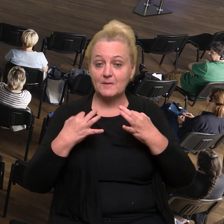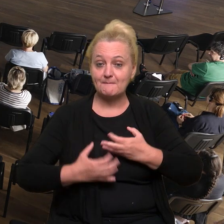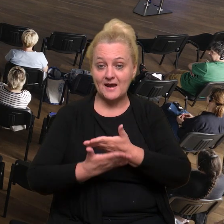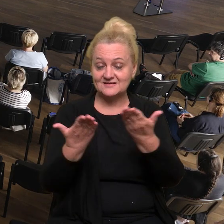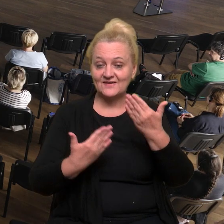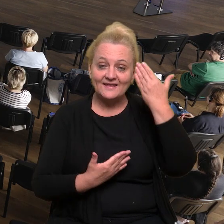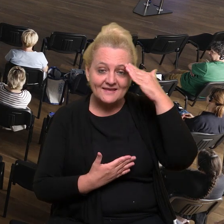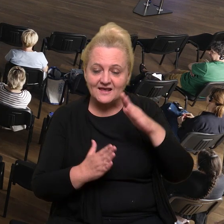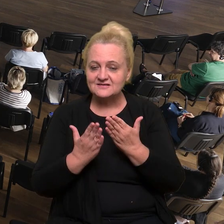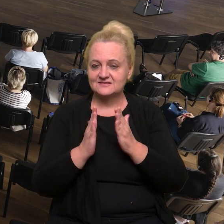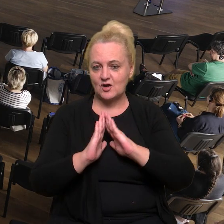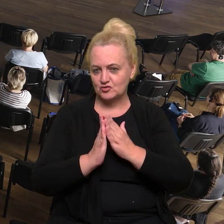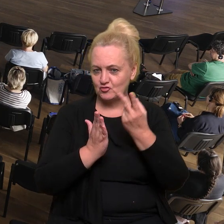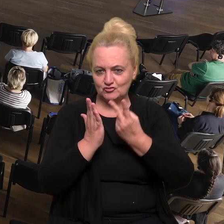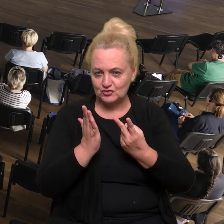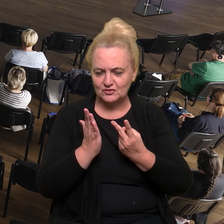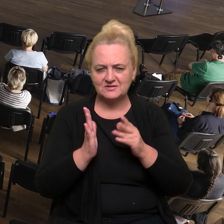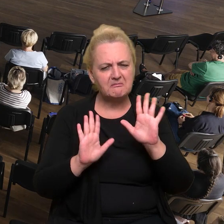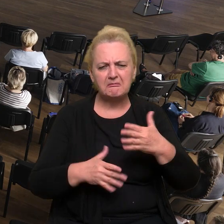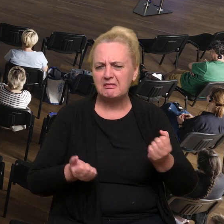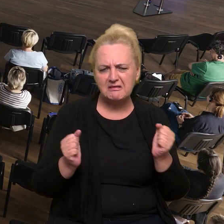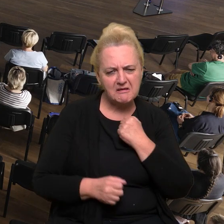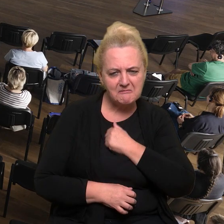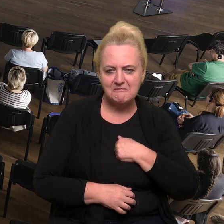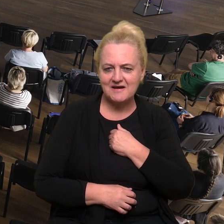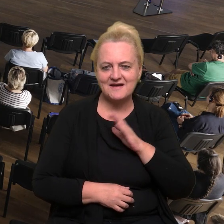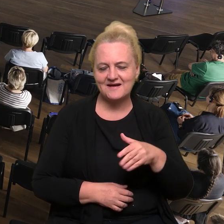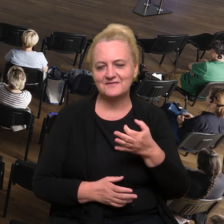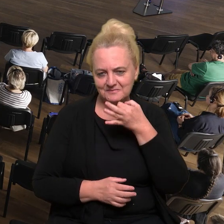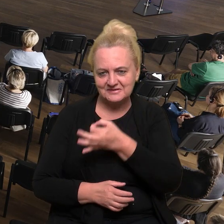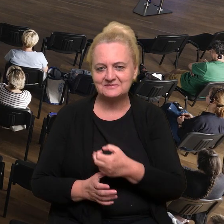znają jeszcze książki, to proszę nie mieć obaw.